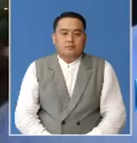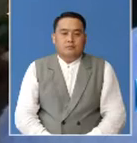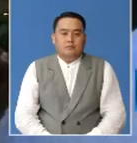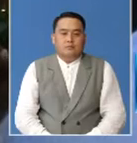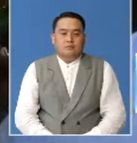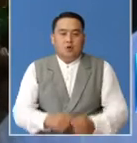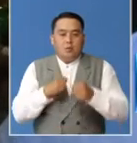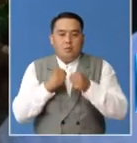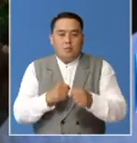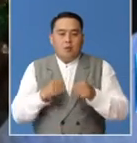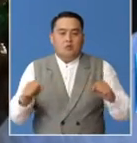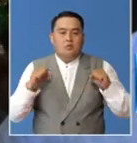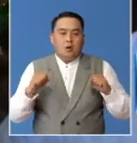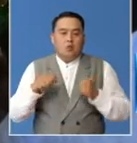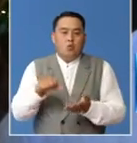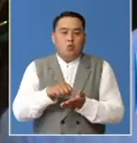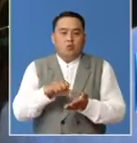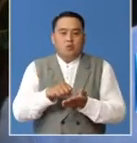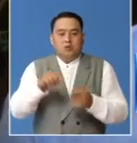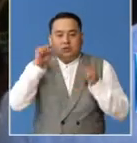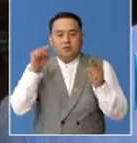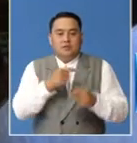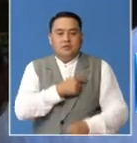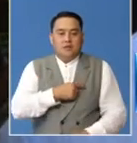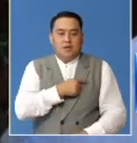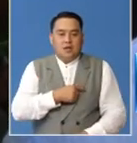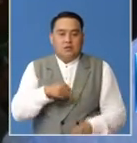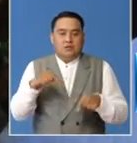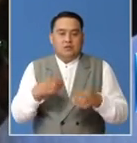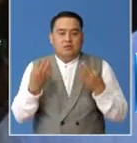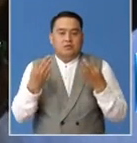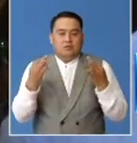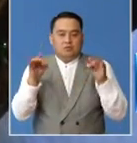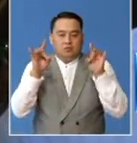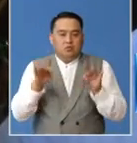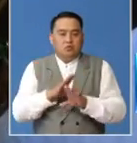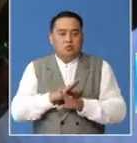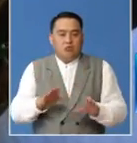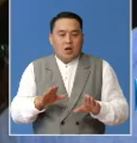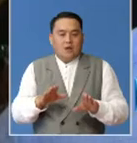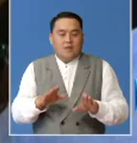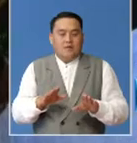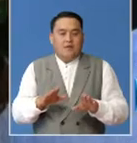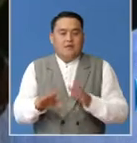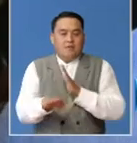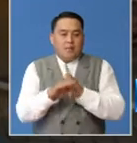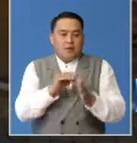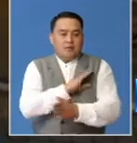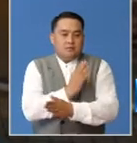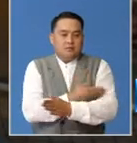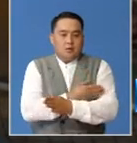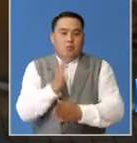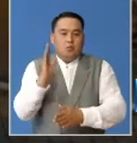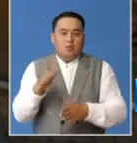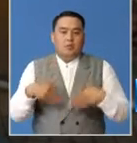На боях, кроме спортсменов, принимают участие известные тренеры. Они здесь не случайно. Среди бойцов они выбирают сильнейших и уже